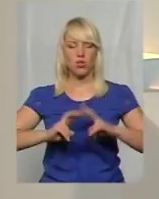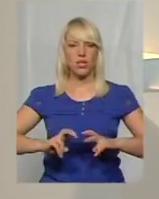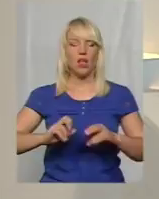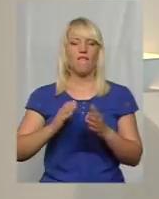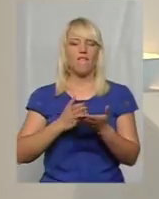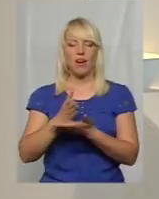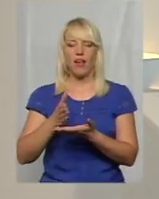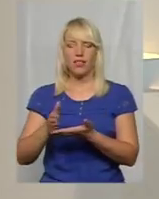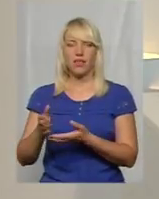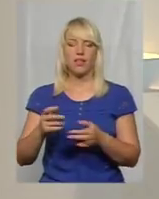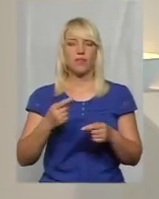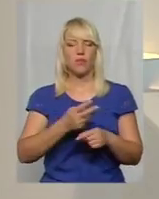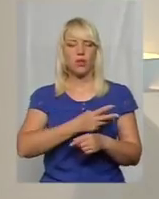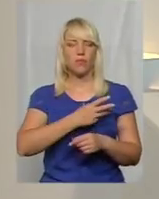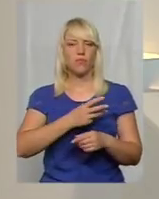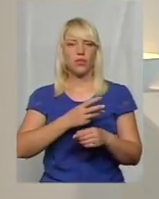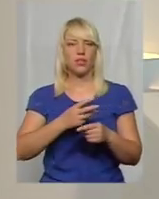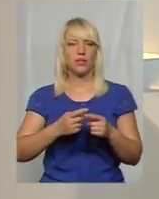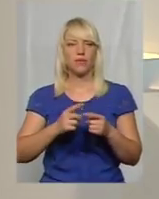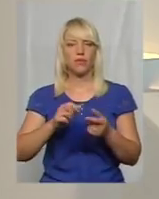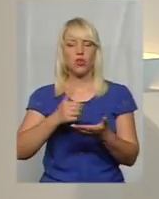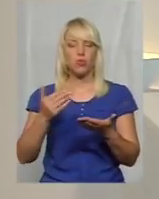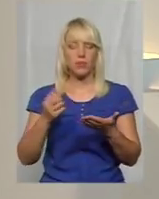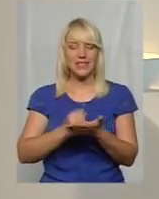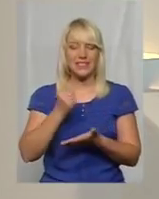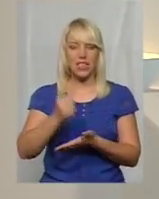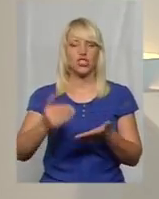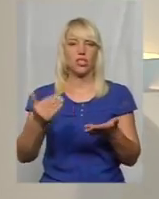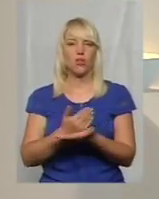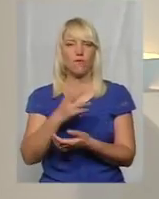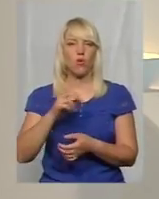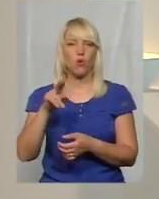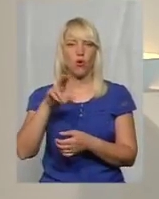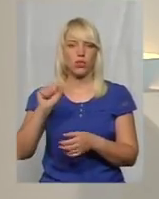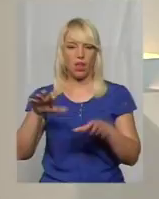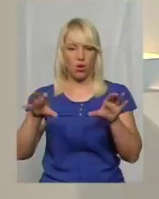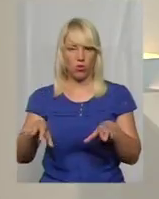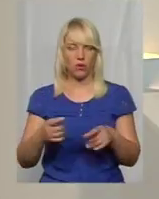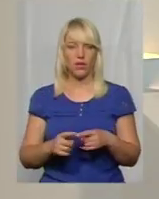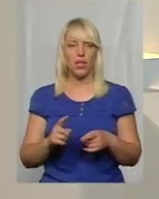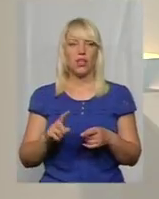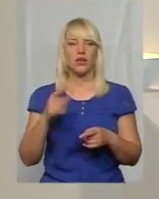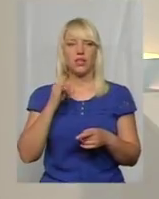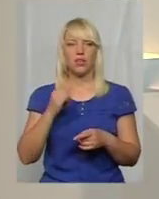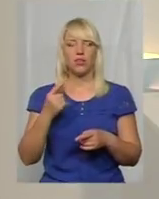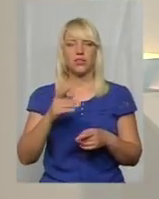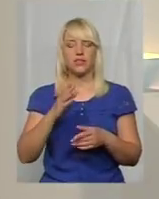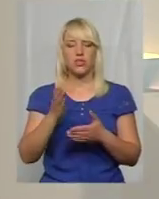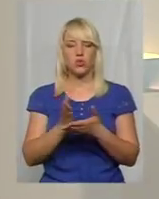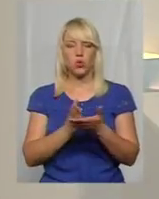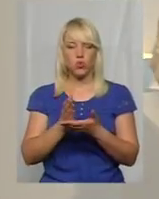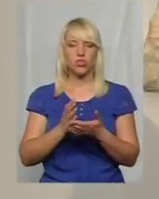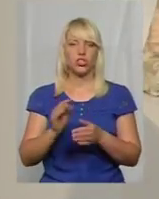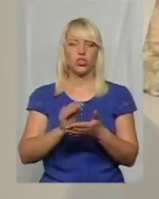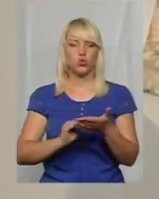мотиви призначення нового голови ОДА. Одну з ймовірних версій розвитку подій тоді озвучила заслужена